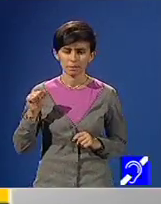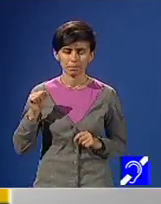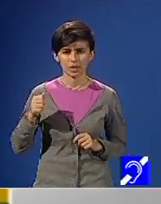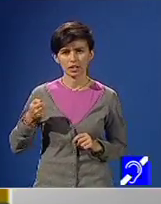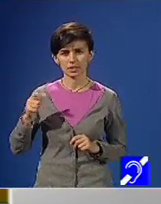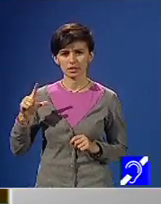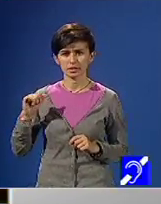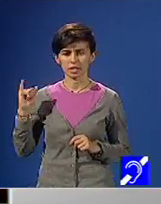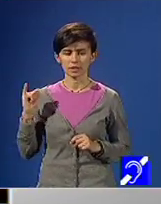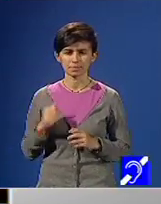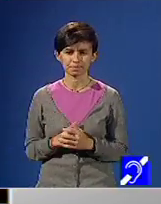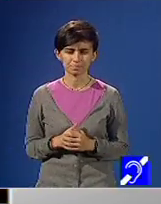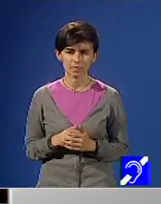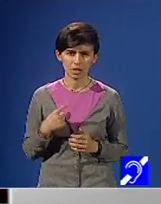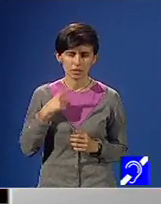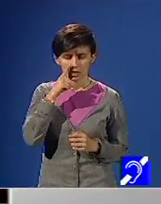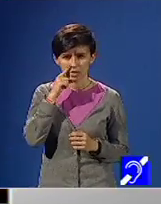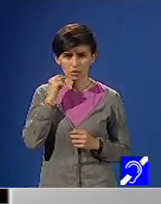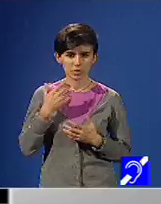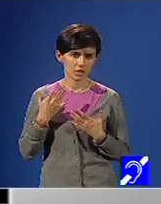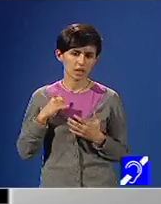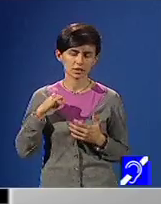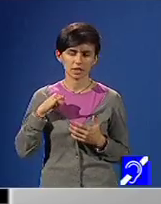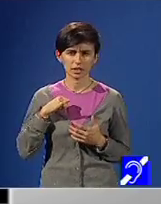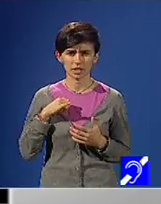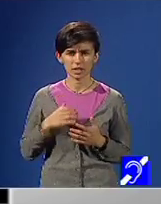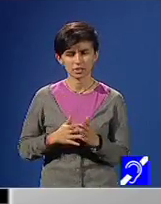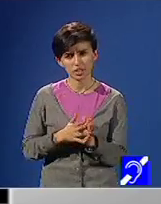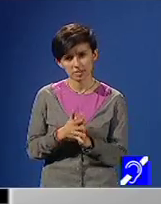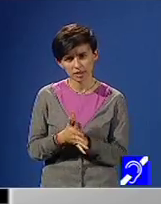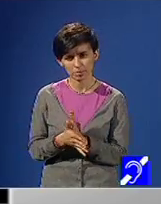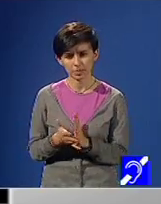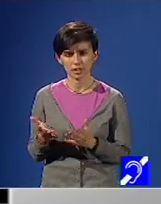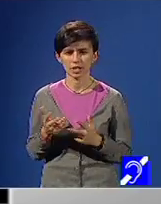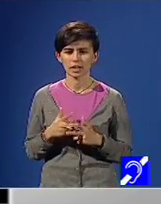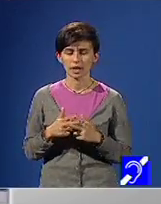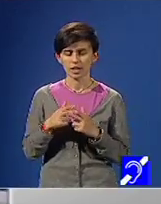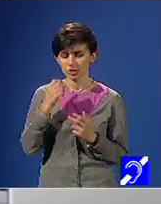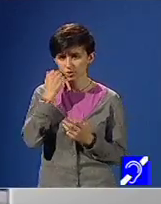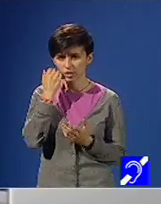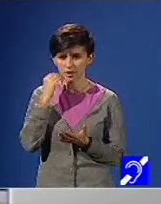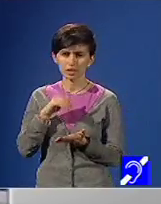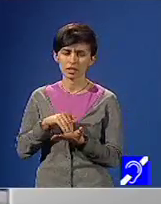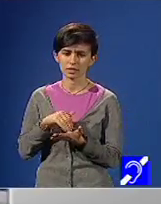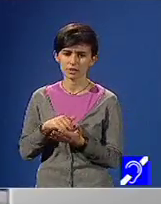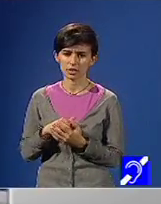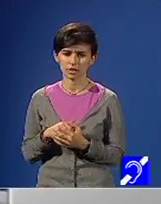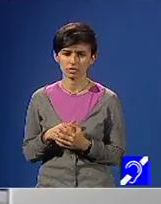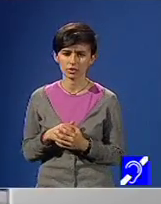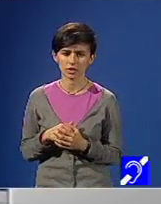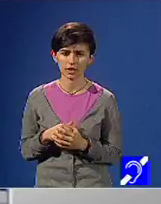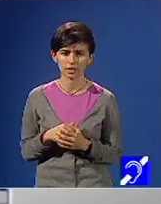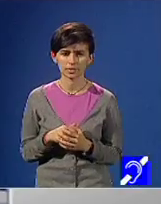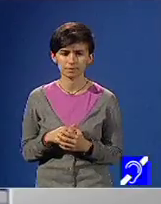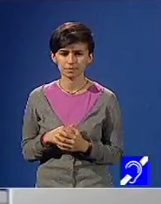omul care se implică. Este omul căruia îi pasă. Este omul care întinde mâna atunci când este nevoie de o mână întinsă să apuce, să te apuce de